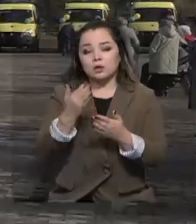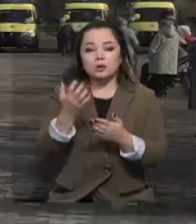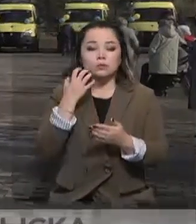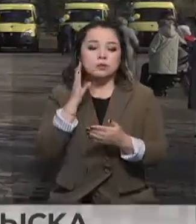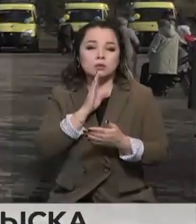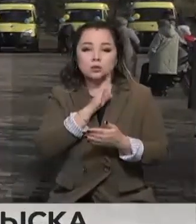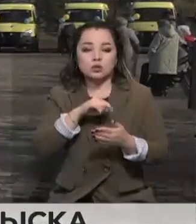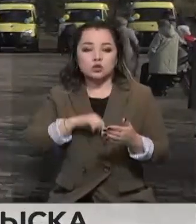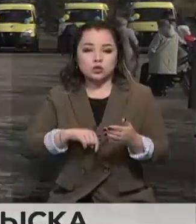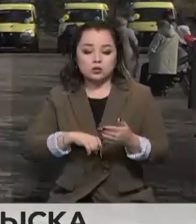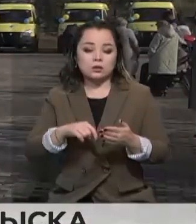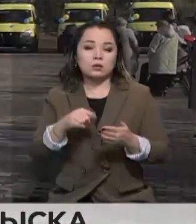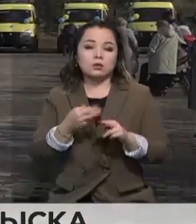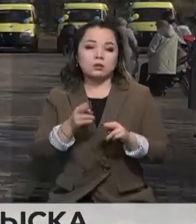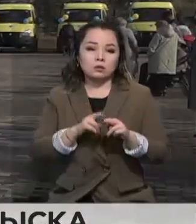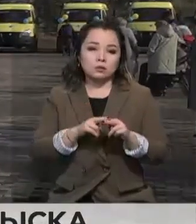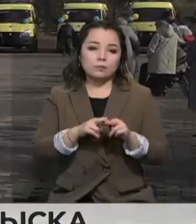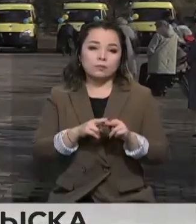жүкті әйелдің ішіндегі